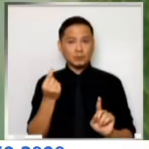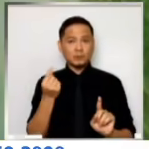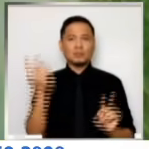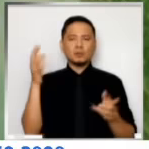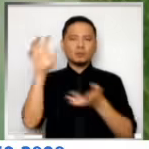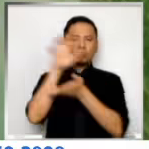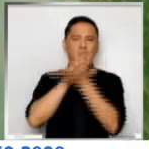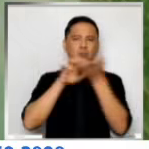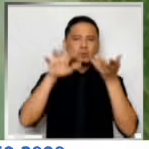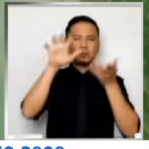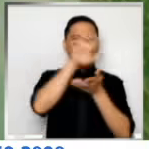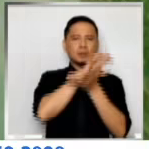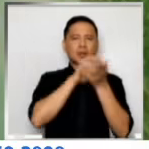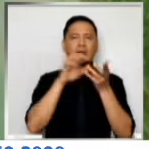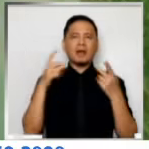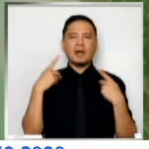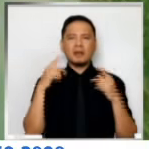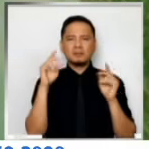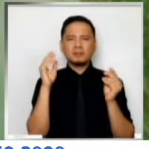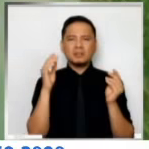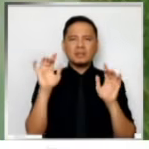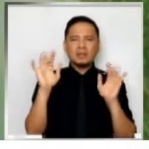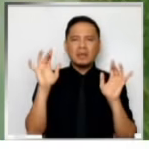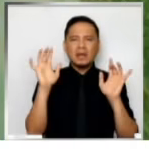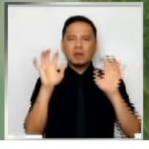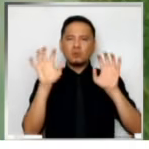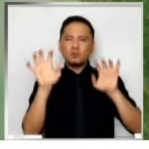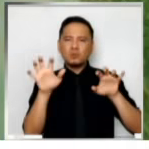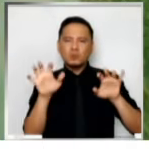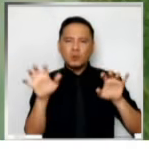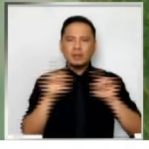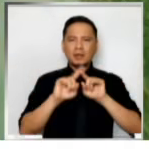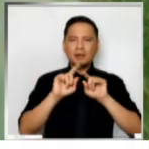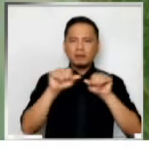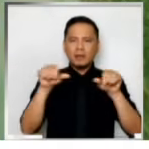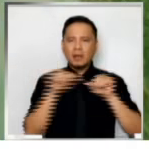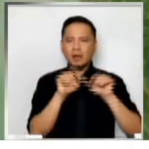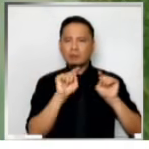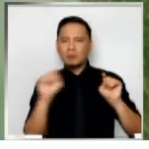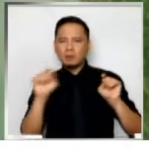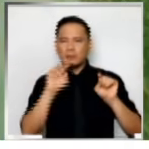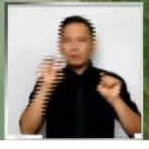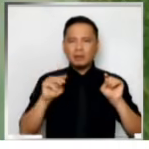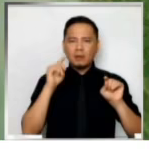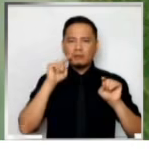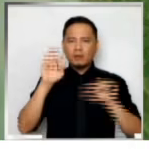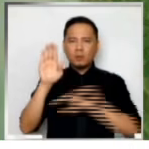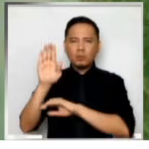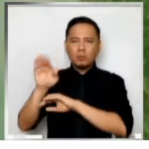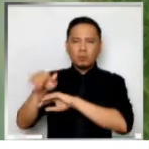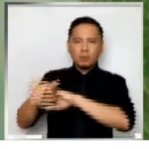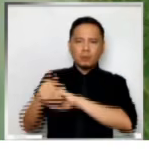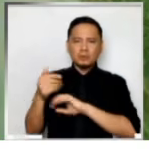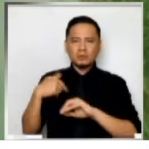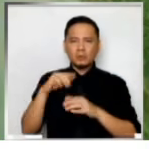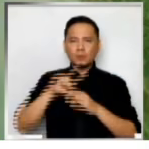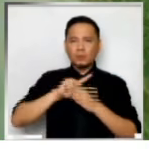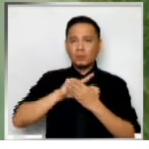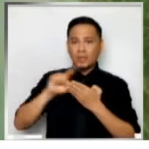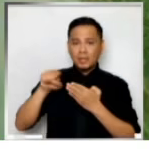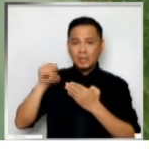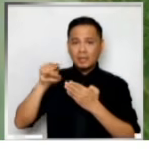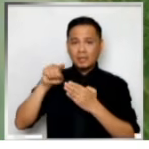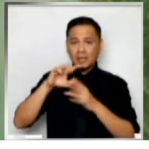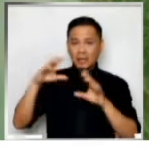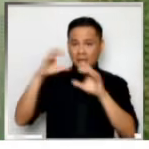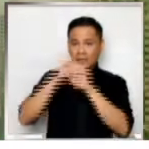mga mahinang ulan sa ilang bahagi ng Metro Manila pagdating ng hapon at gabi ngayong weekend, Sabado at Linggo yan. Asahan din ang maalisang ang